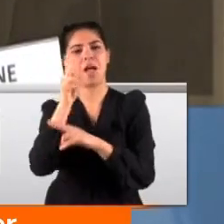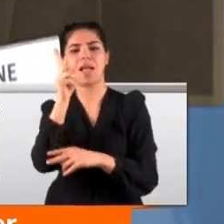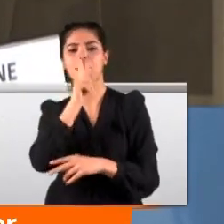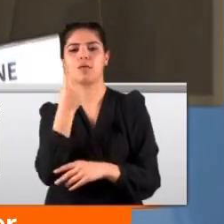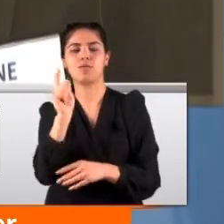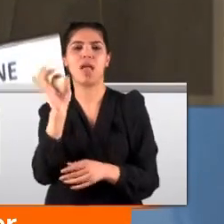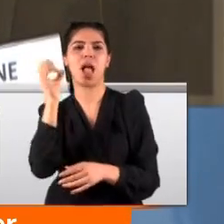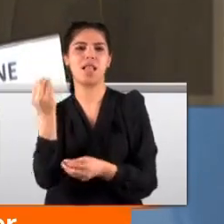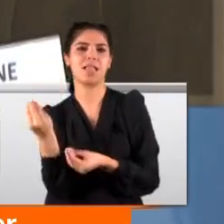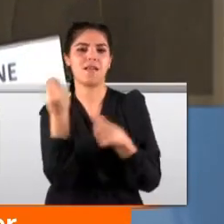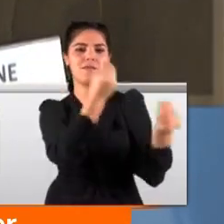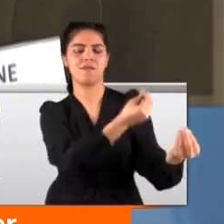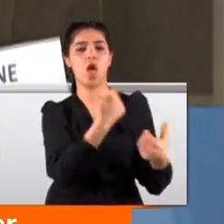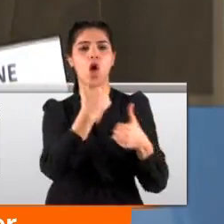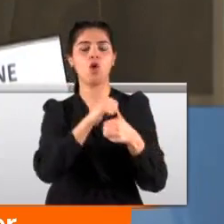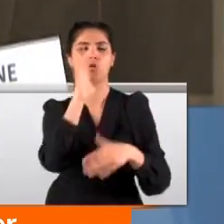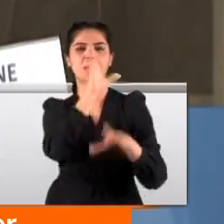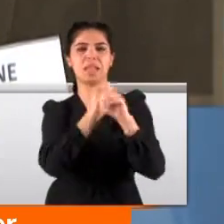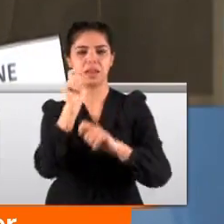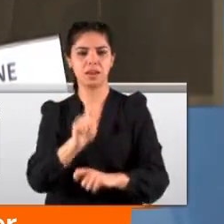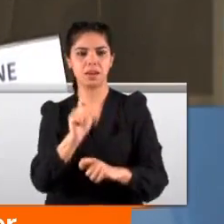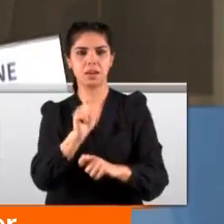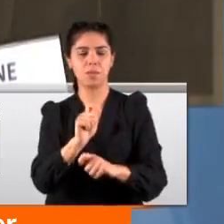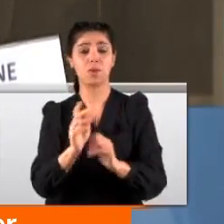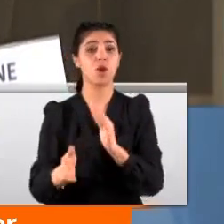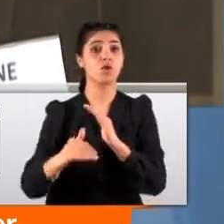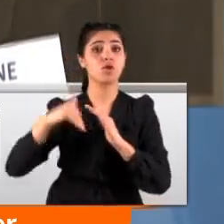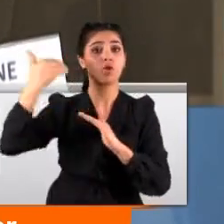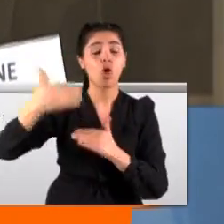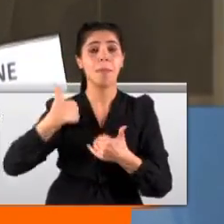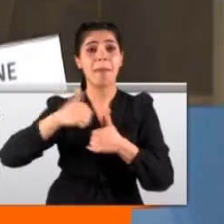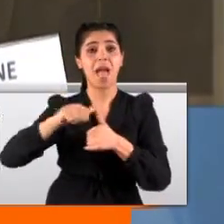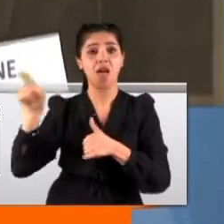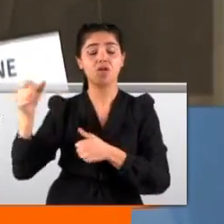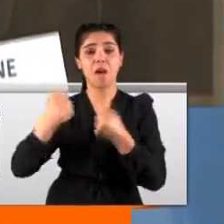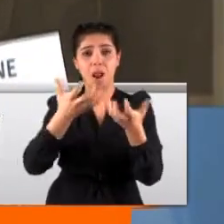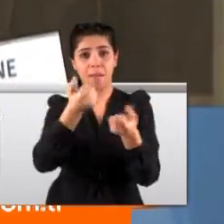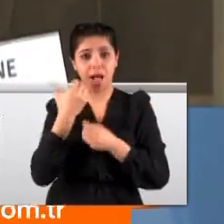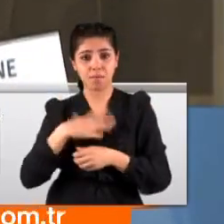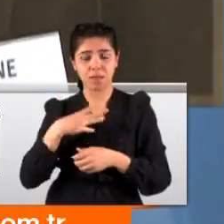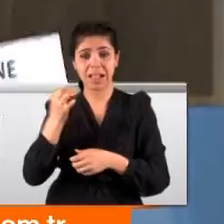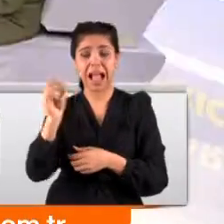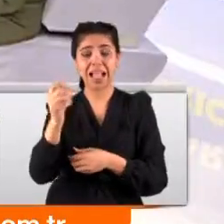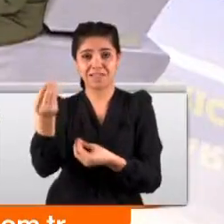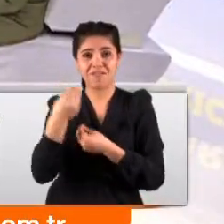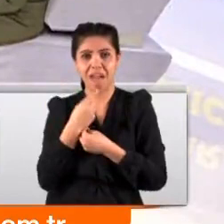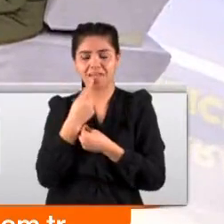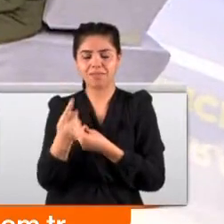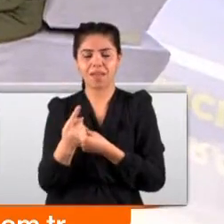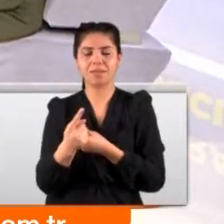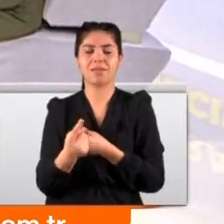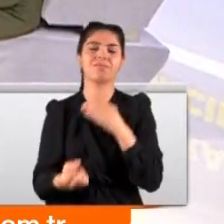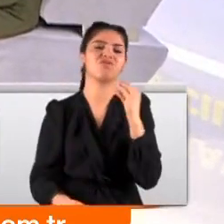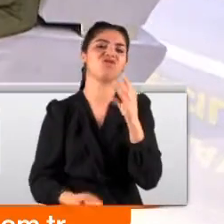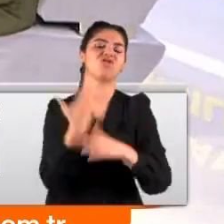altınlarımı verdim. Kocamdan da gizli yaptım bu işleri. Fakat iş döndü dolaştı. Kocam araba almak isteyip altınları benden isteyince ortaya çıktı. Kocasının